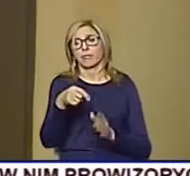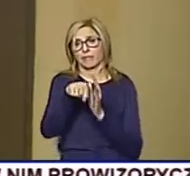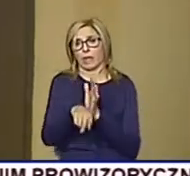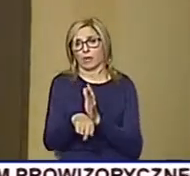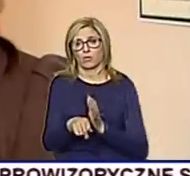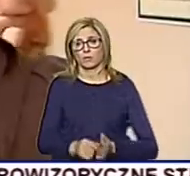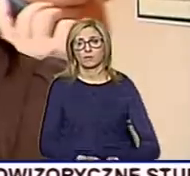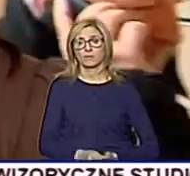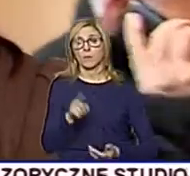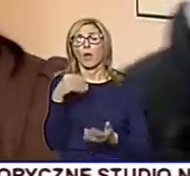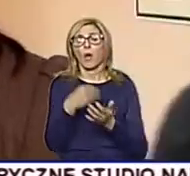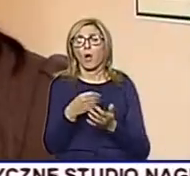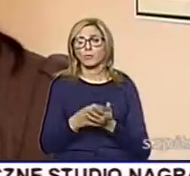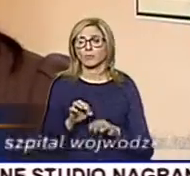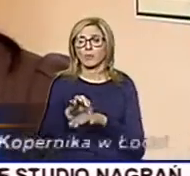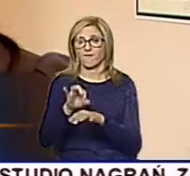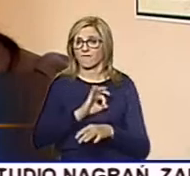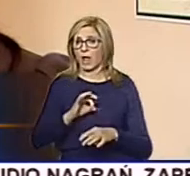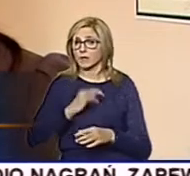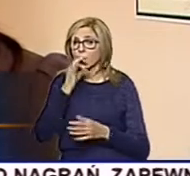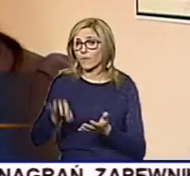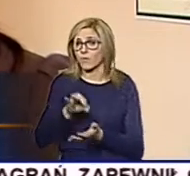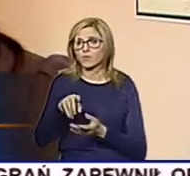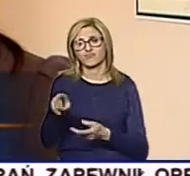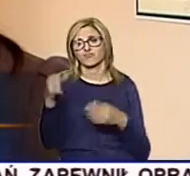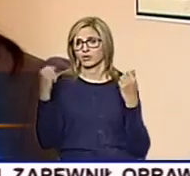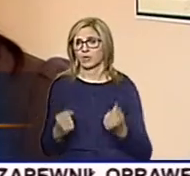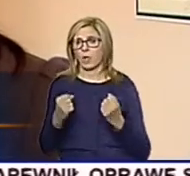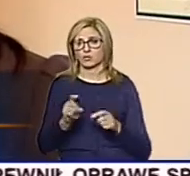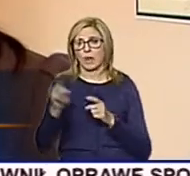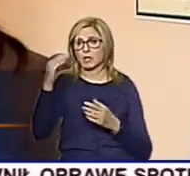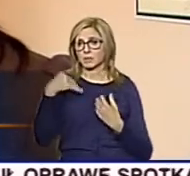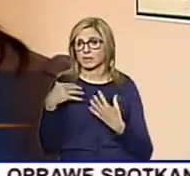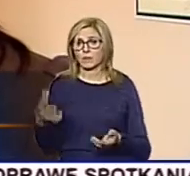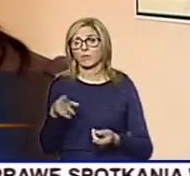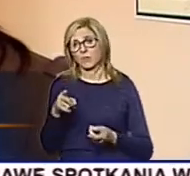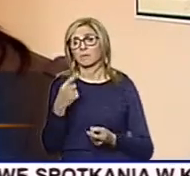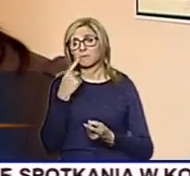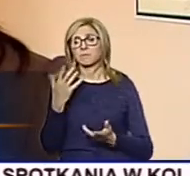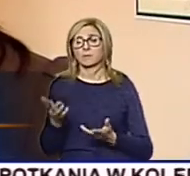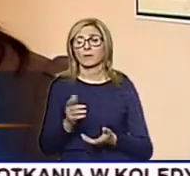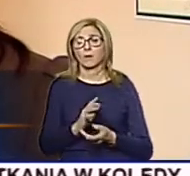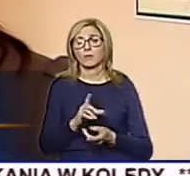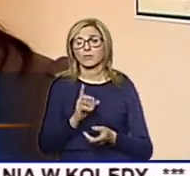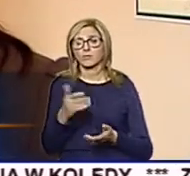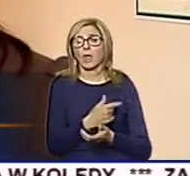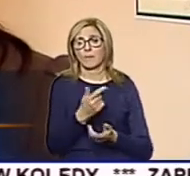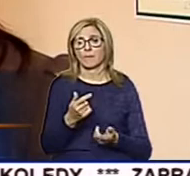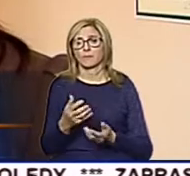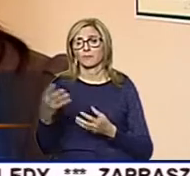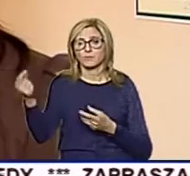taniej. Koszt prowadzenia własnej kuchni to jest duże obciążenie finansowe dla szpitala. Wynika to przede wszystkim z tego, że trzeba